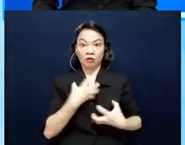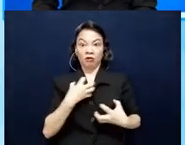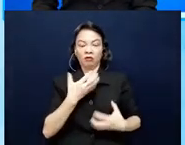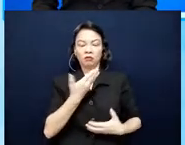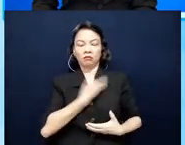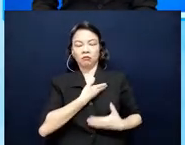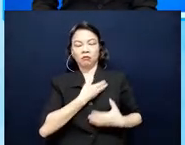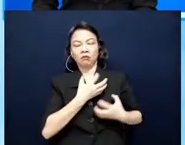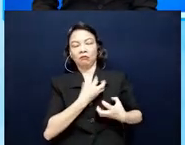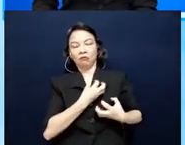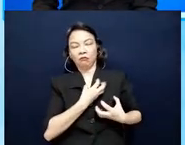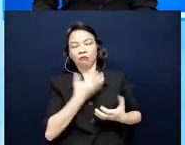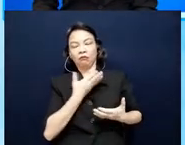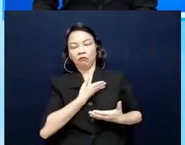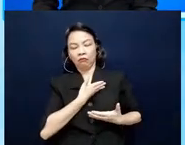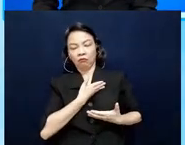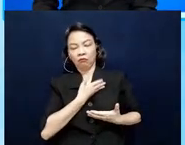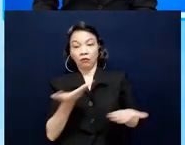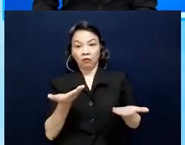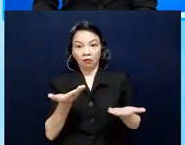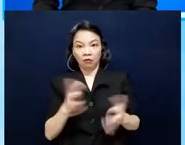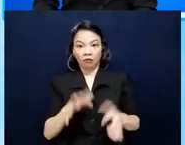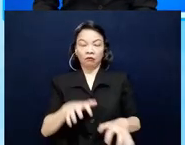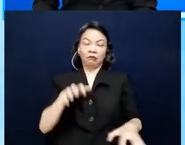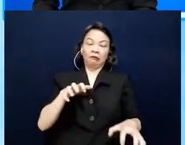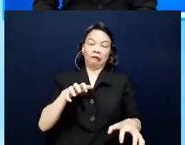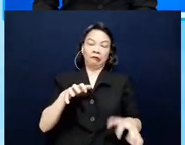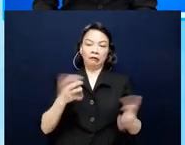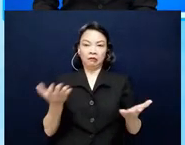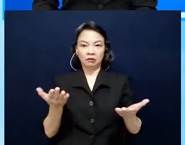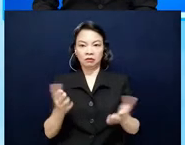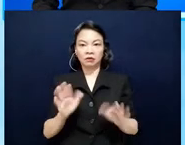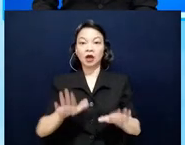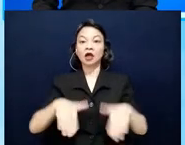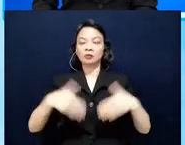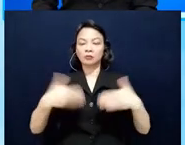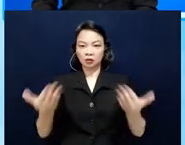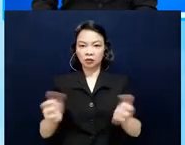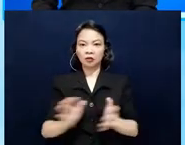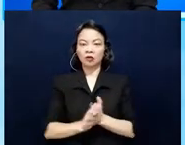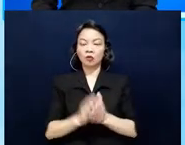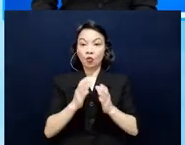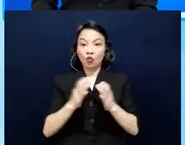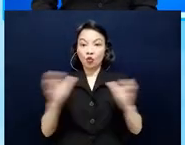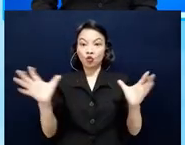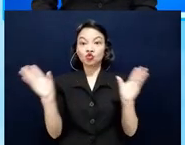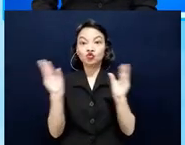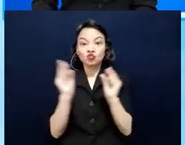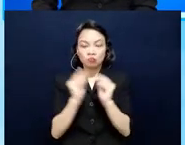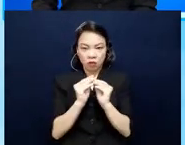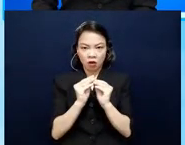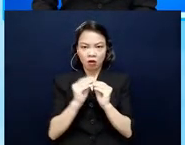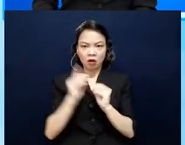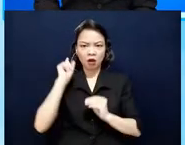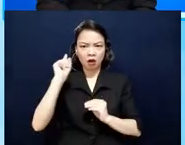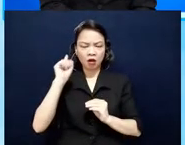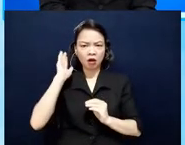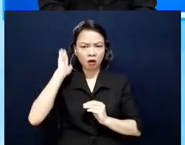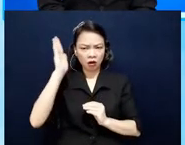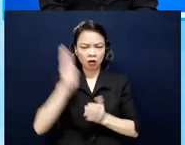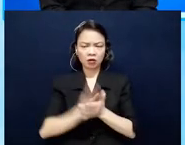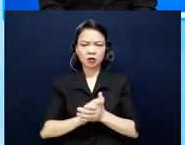jantung. Akibatnya tentu secara besaran ini akan mengganggu produktivitas